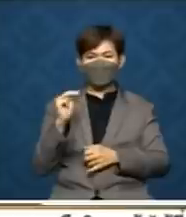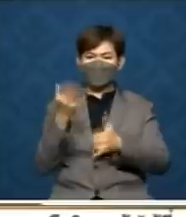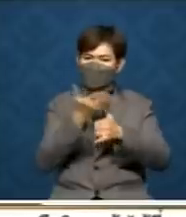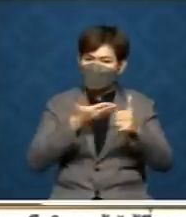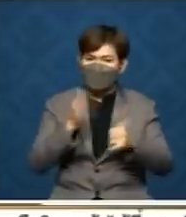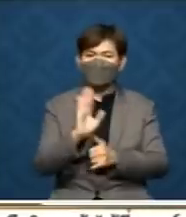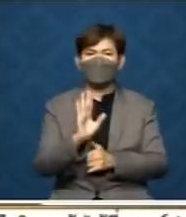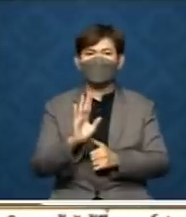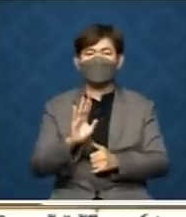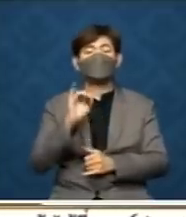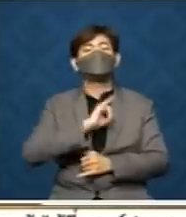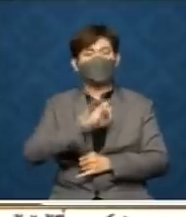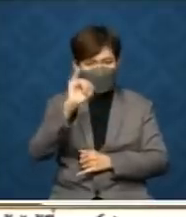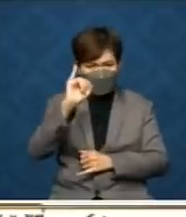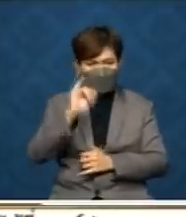ใช่